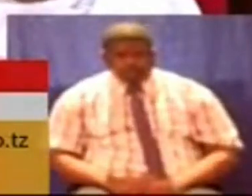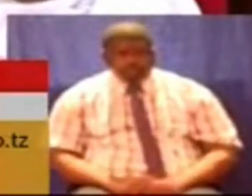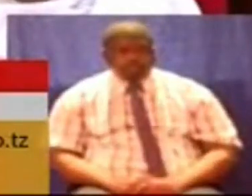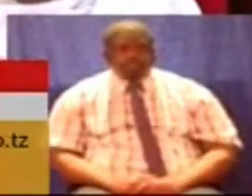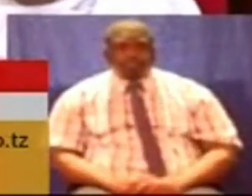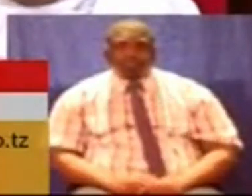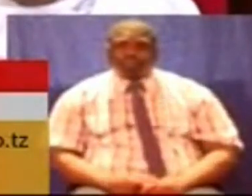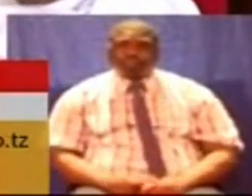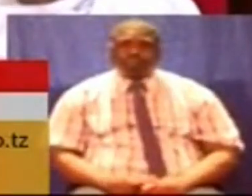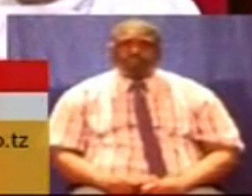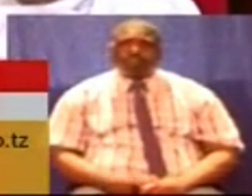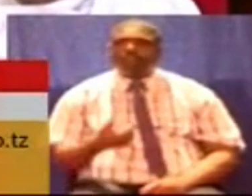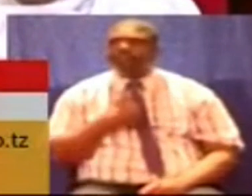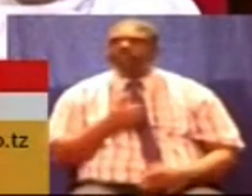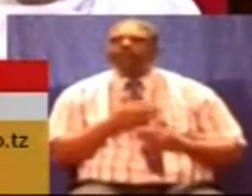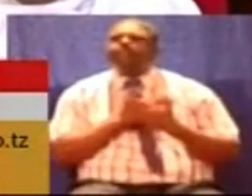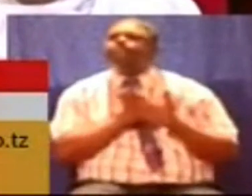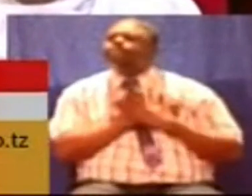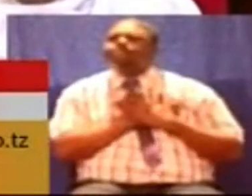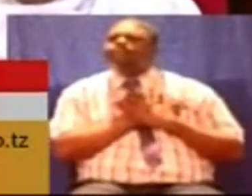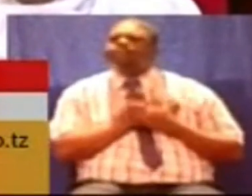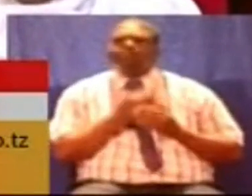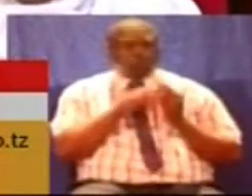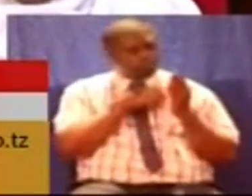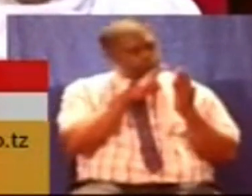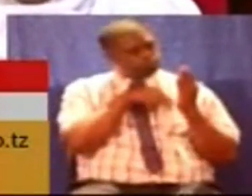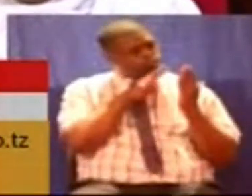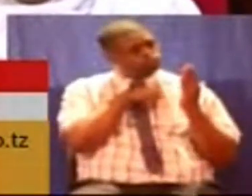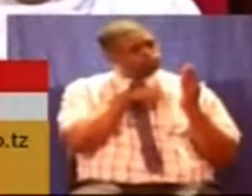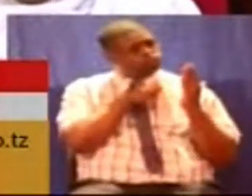Mimi ni mpenzi sana wa kusoma hizi